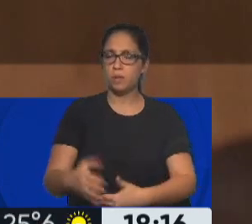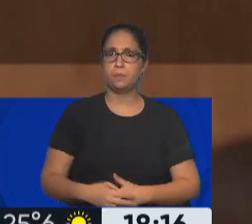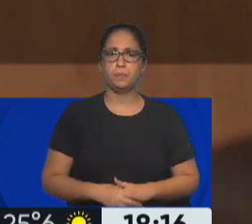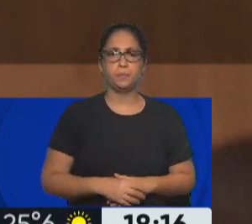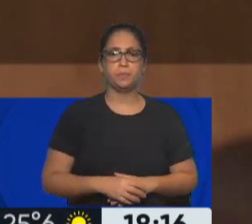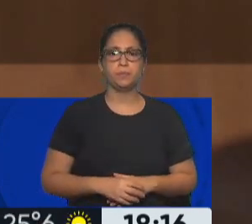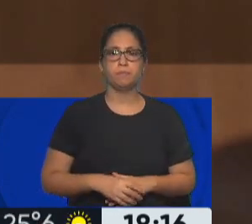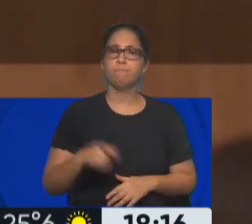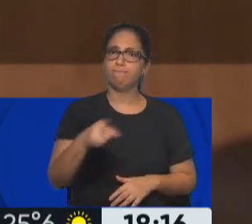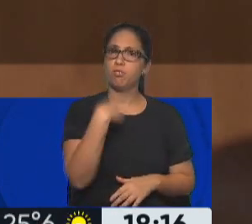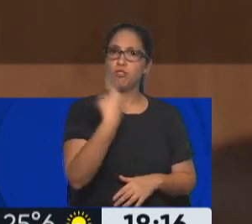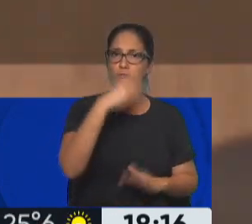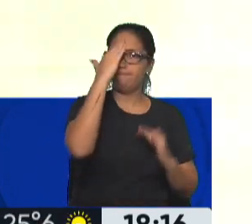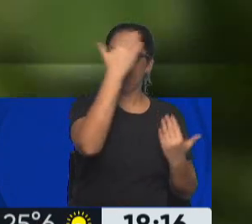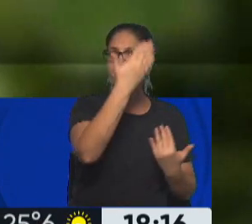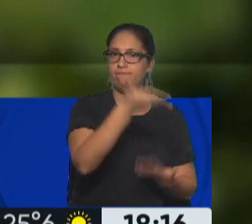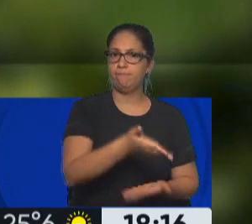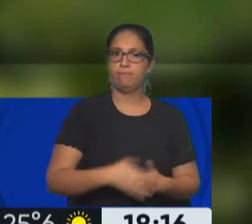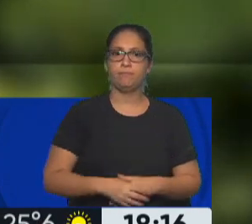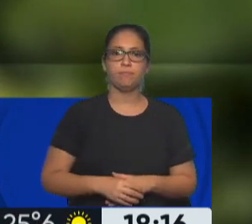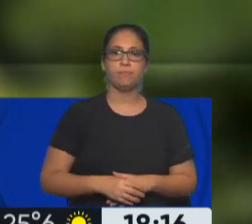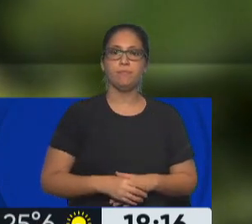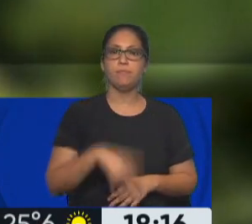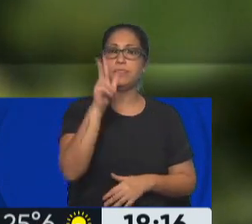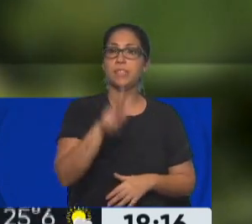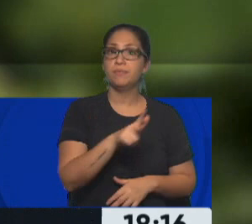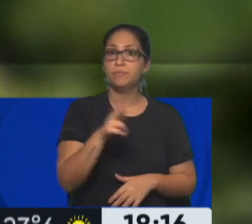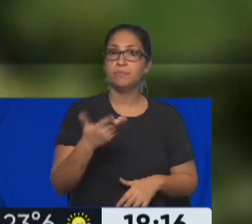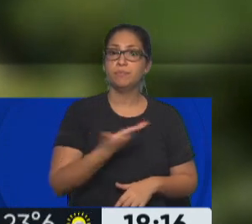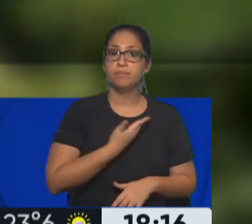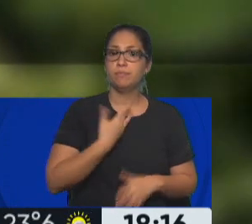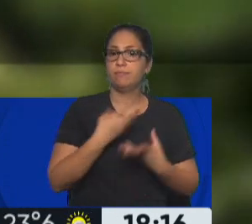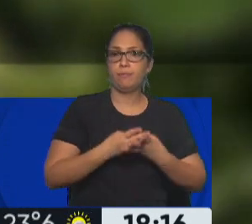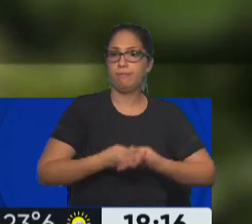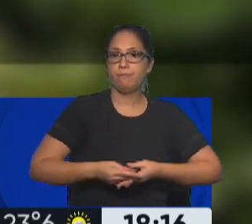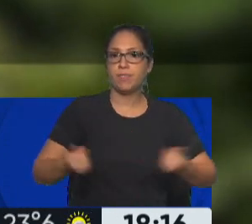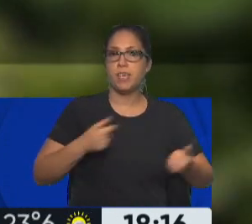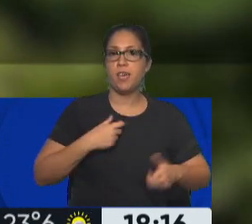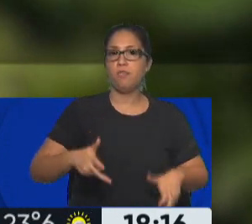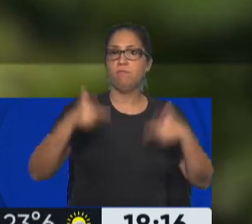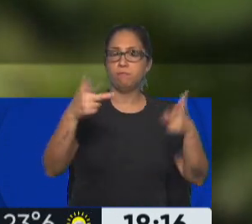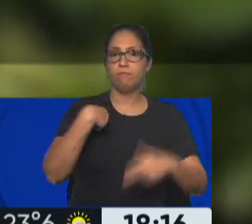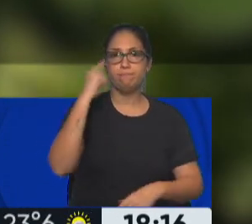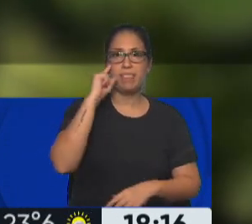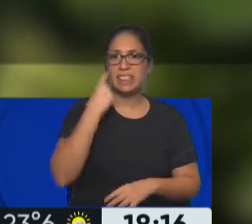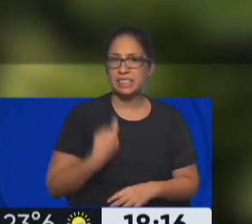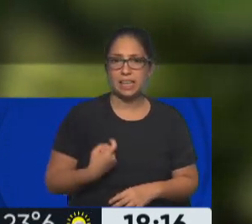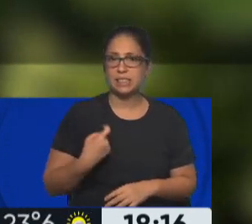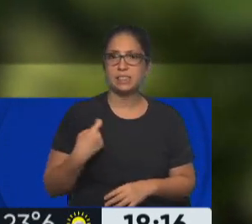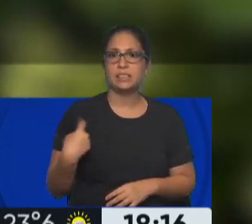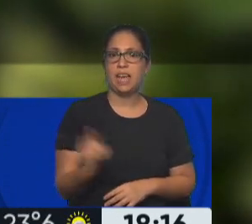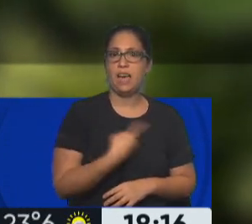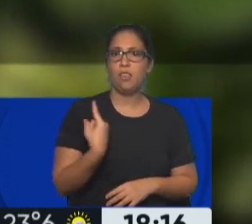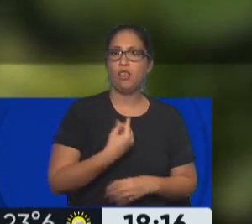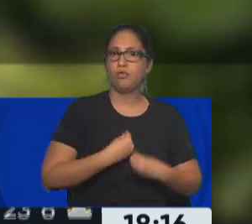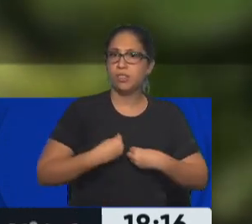И мы это будем помнить. L'apparition du pape François, le très Saint-Père, n'est plus. Et je